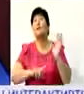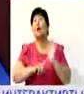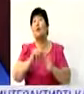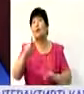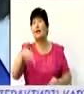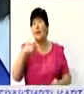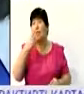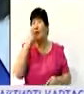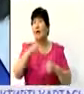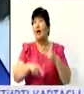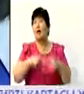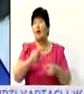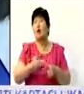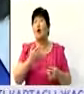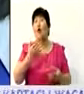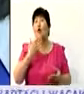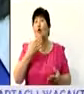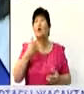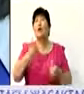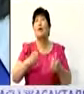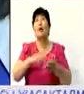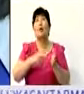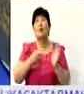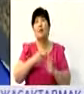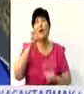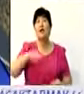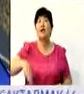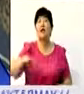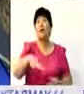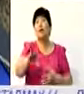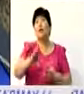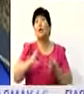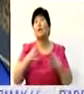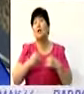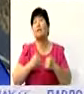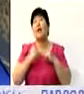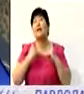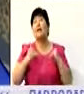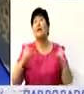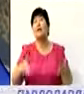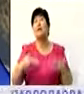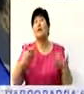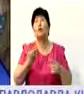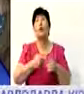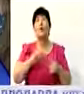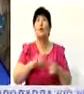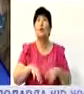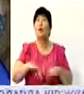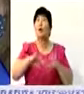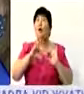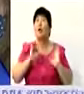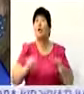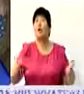деген дәстүрге айналған ұлттық байқаудың көздегені еліміздегі үлгілі жанұяларды дәріптеп қана қоймай, олардың өнегелі